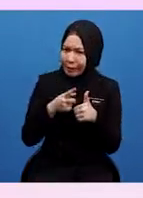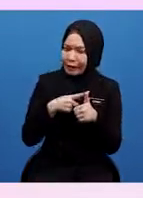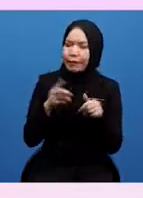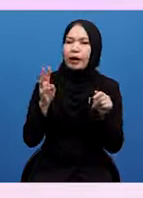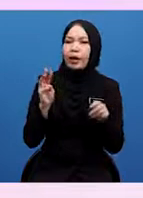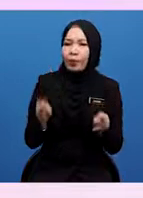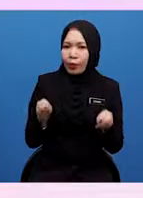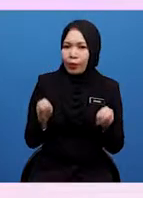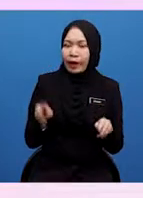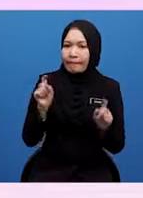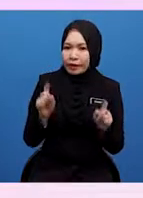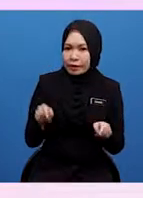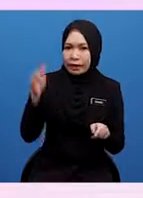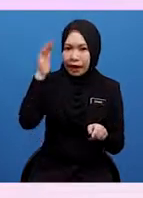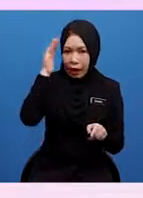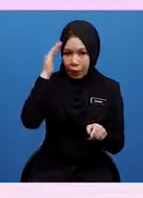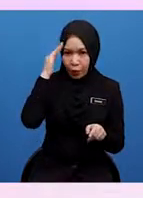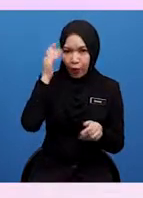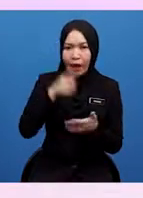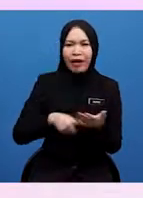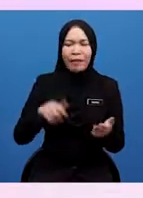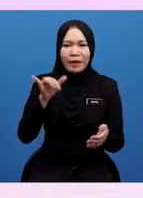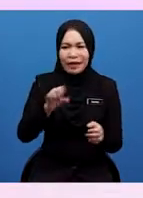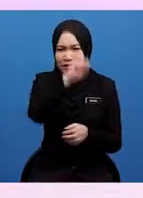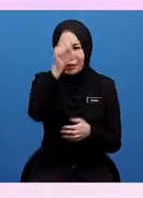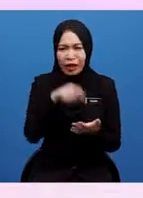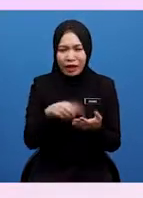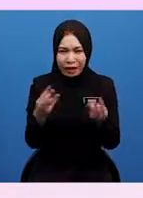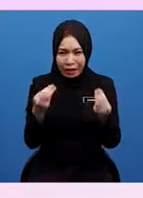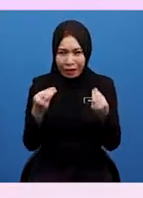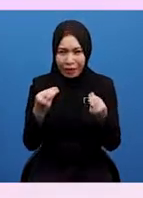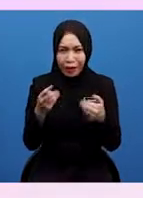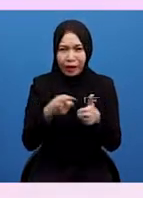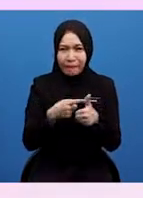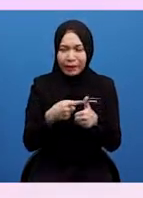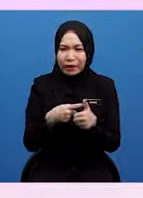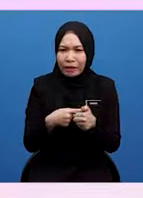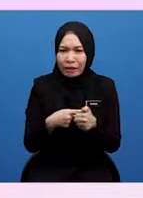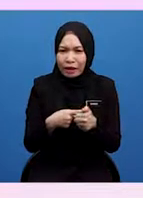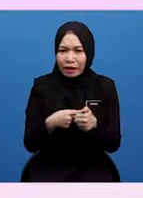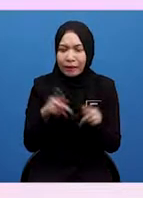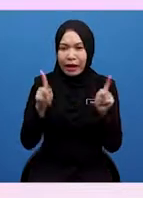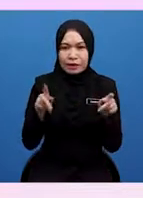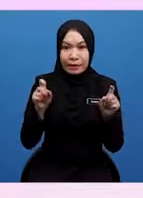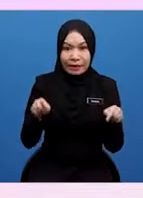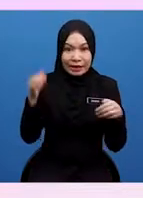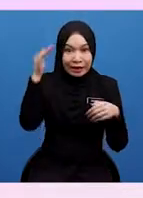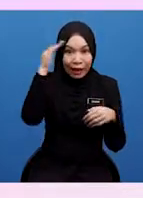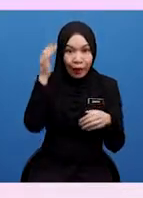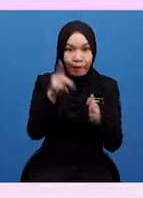ialah pelajar perlu menunjukkan permintaan buah-buahan tropika terpilih pada